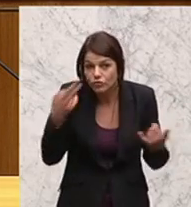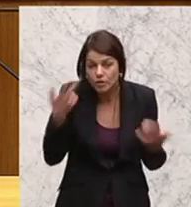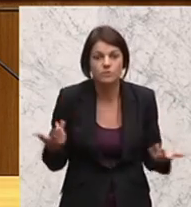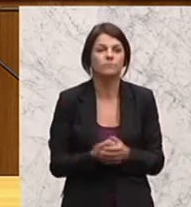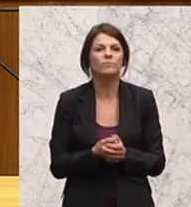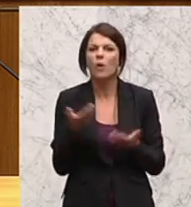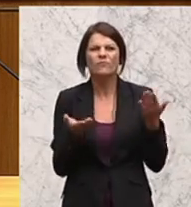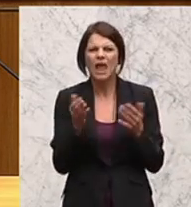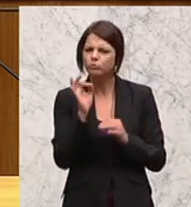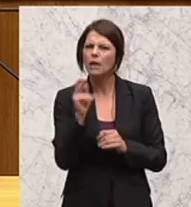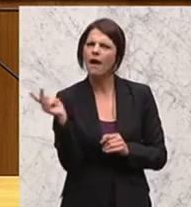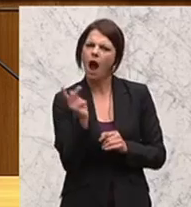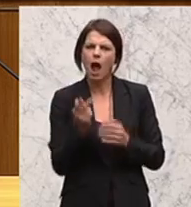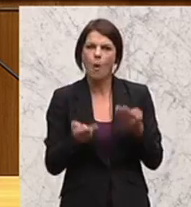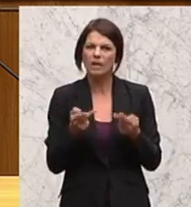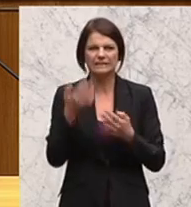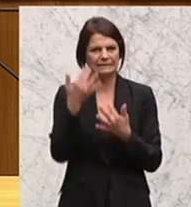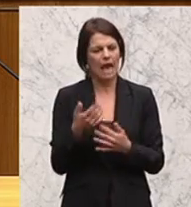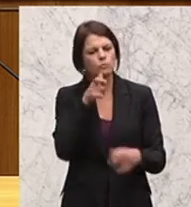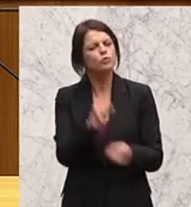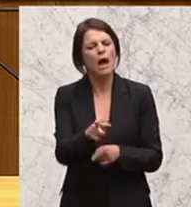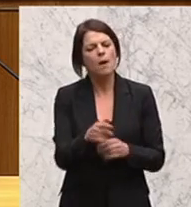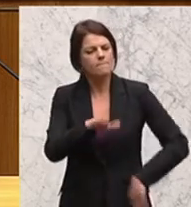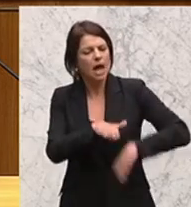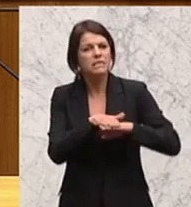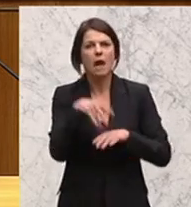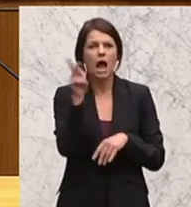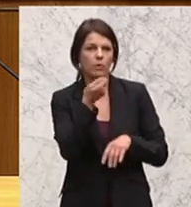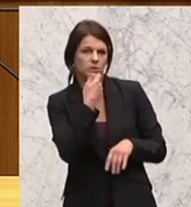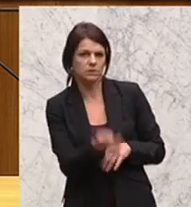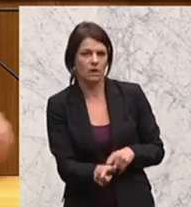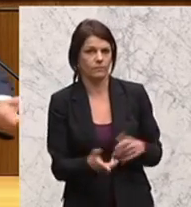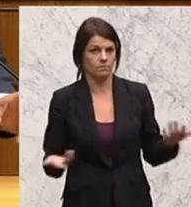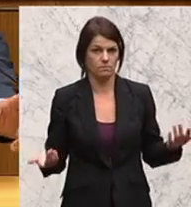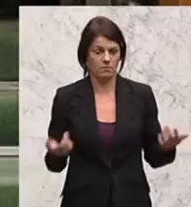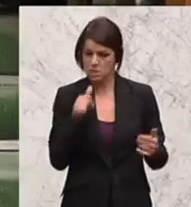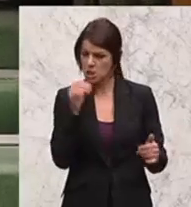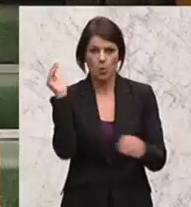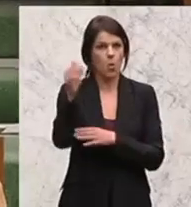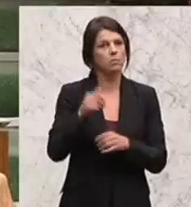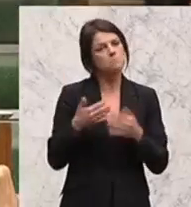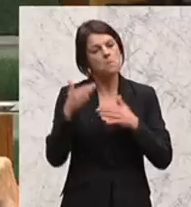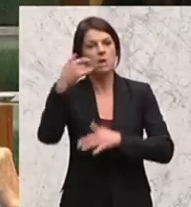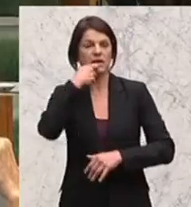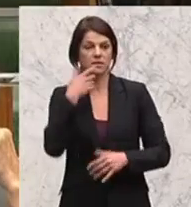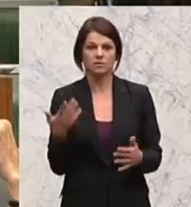bestimmte Kalorienzahl zwangsverordnet und man darf eine gewisse Kalorienzahl nicht mehr überschreiten